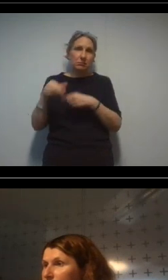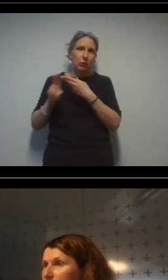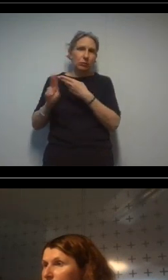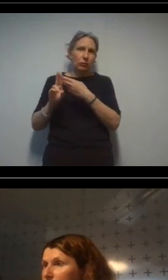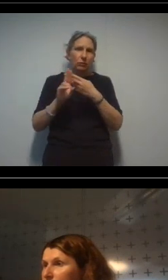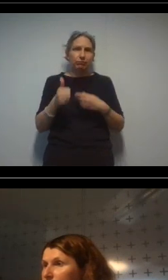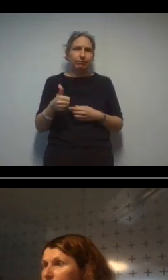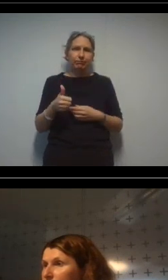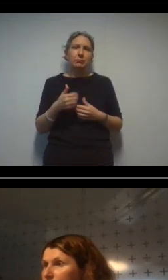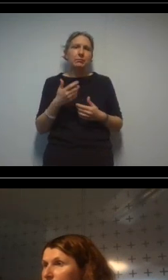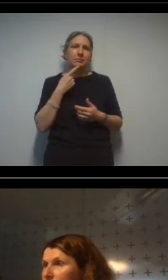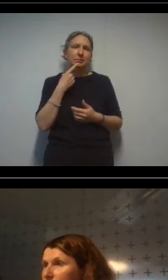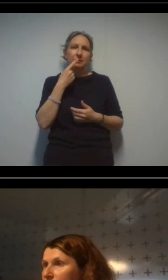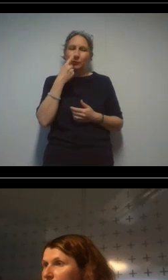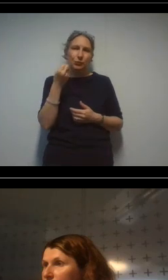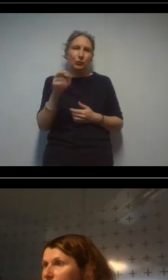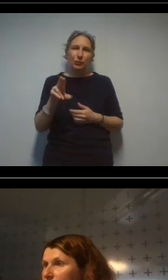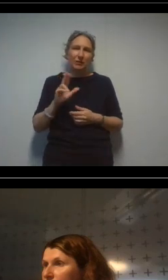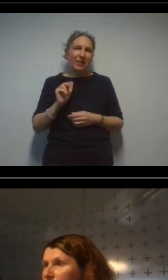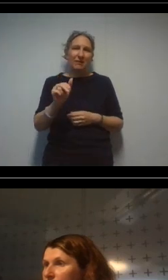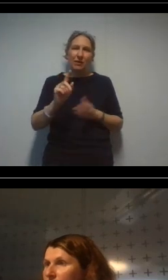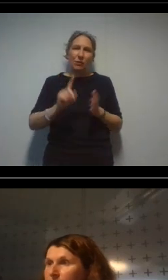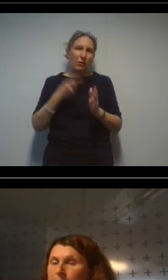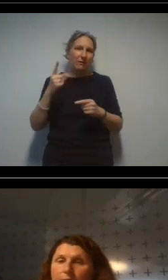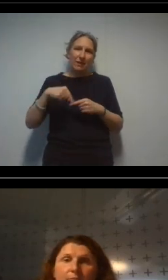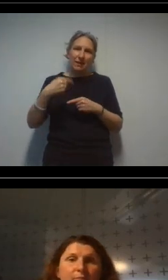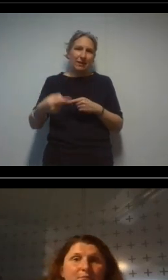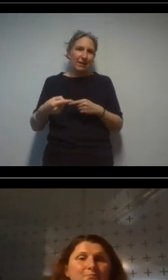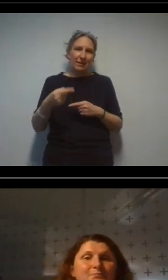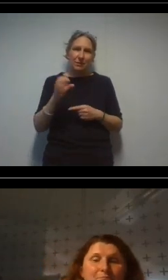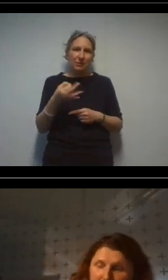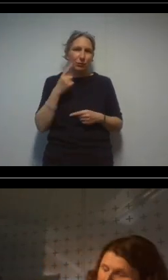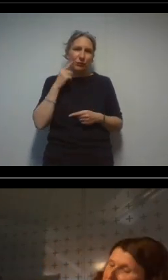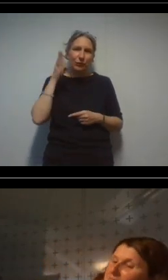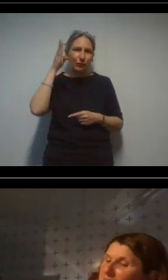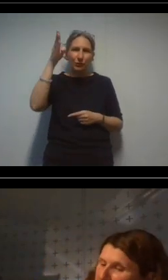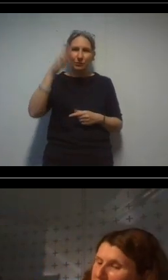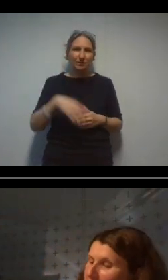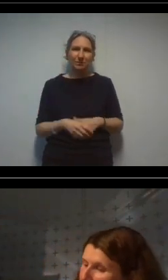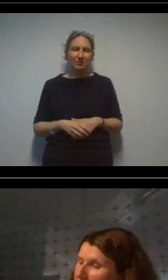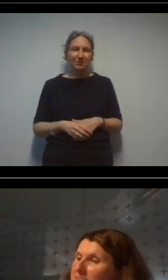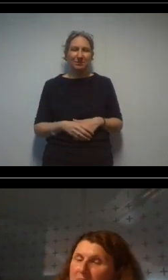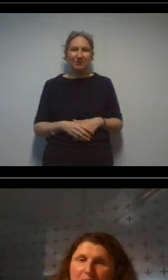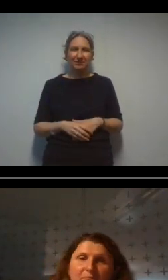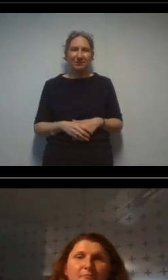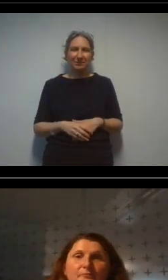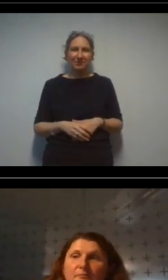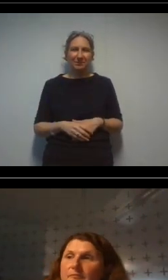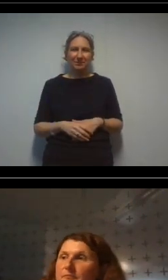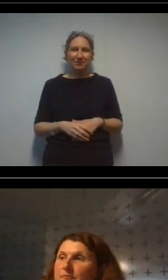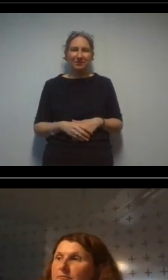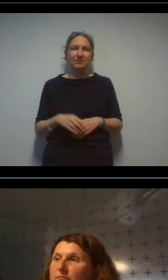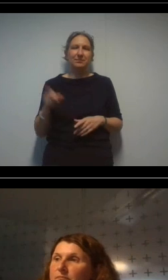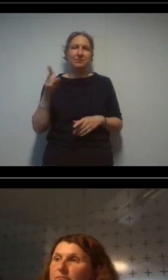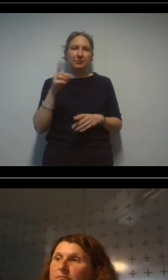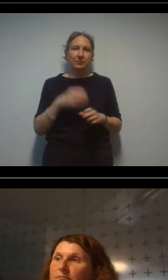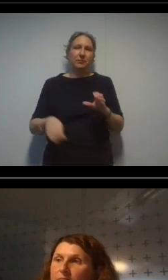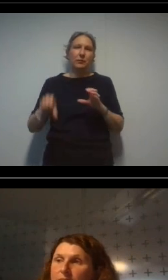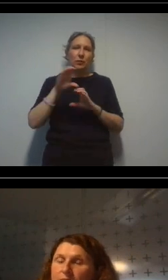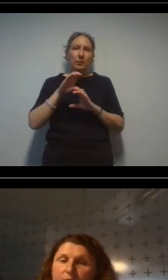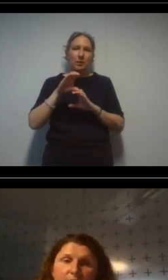sûre qu'on renouvellera cette expérience dans le futur. Et peut-être pour compléter